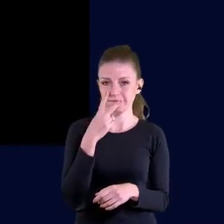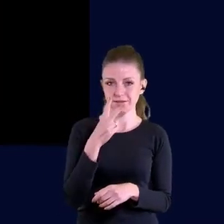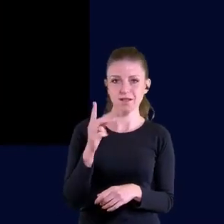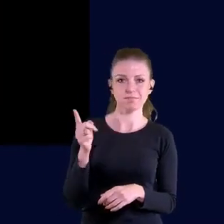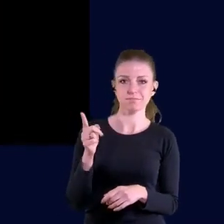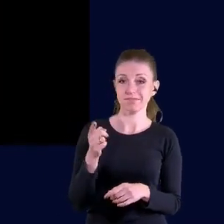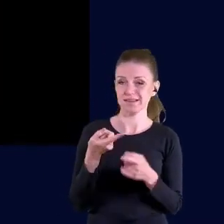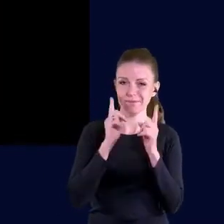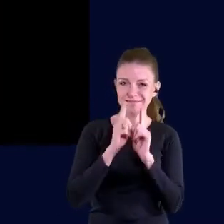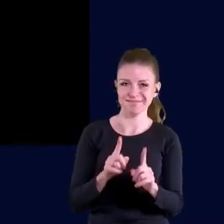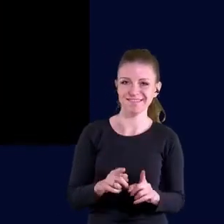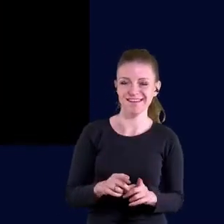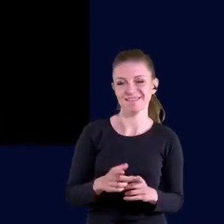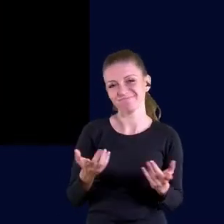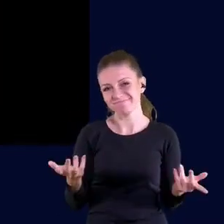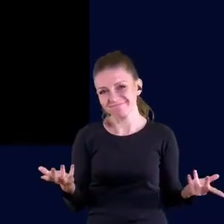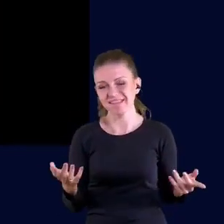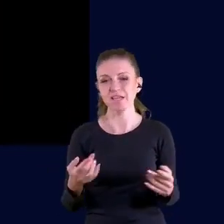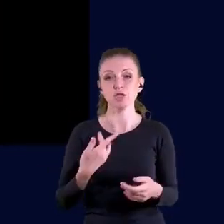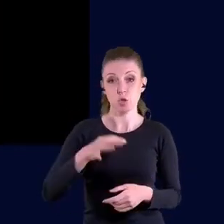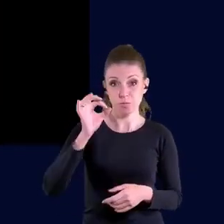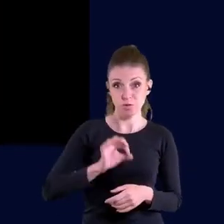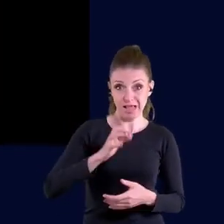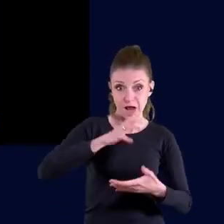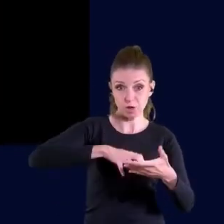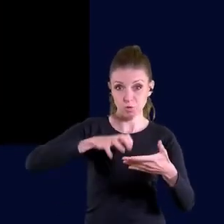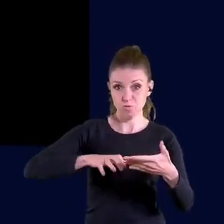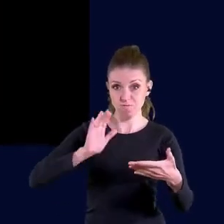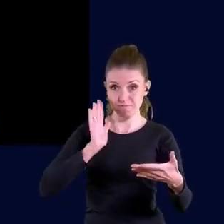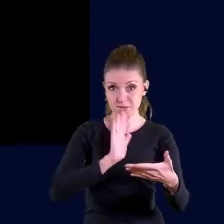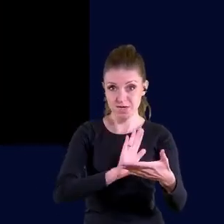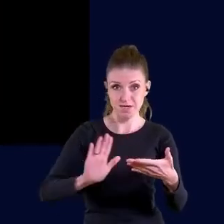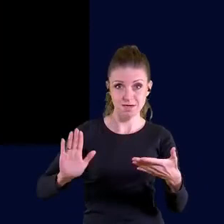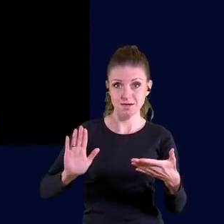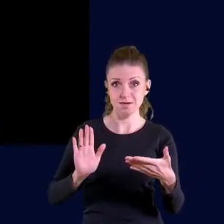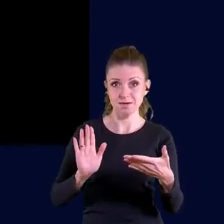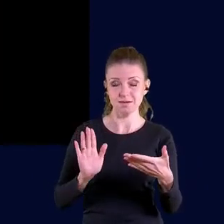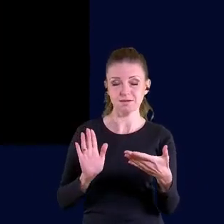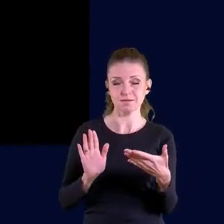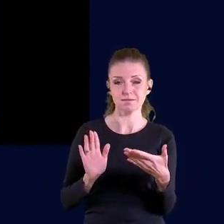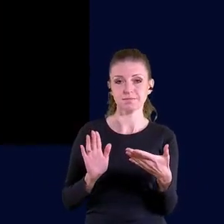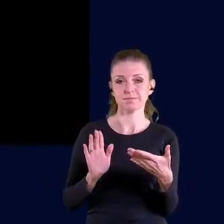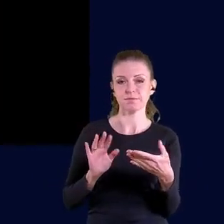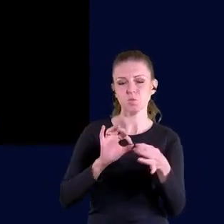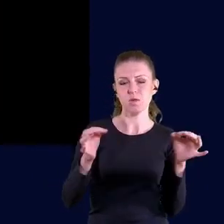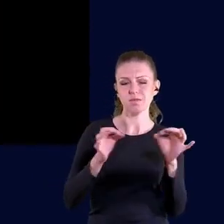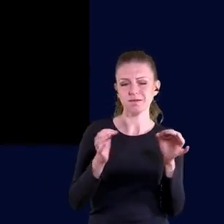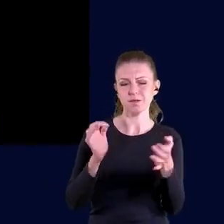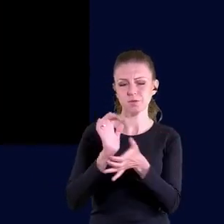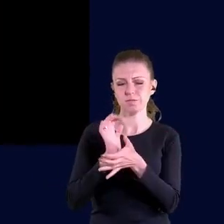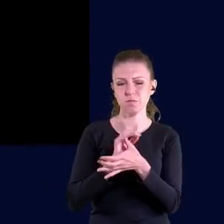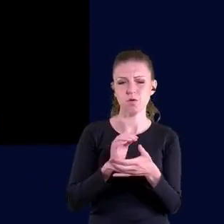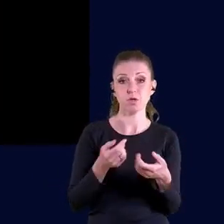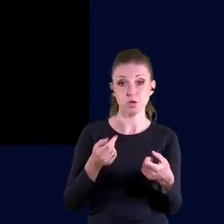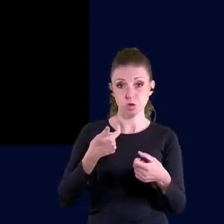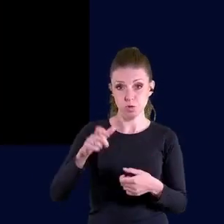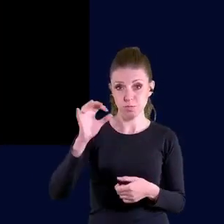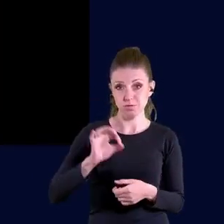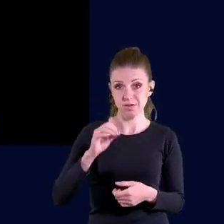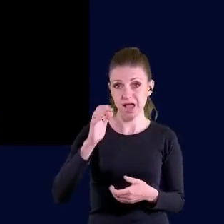prawdą To nie jest tak że 100% artykułów które są dostępne w złotych czasopismach